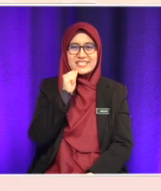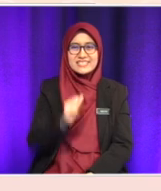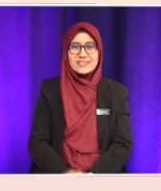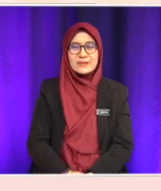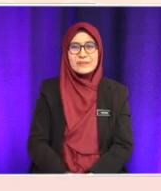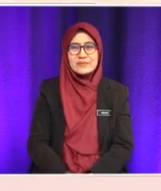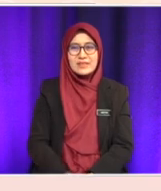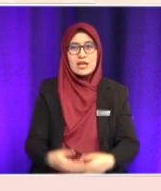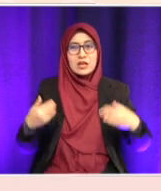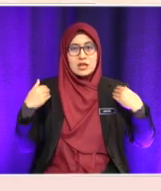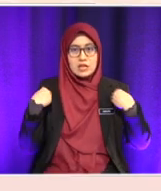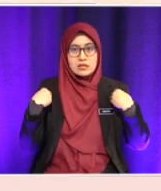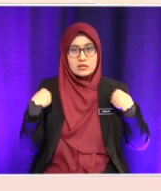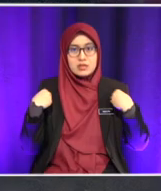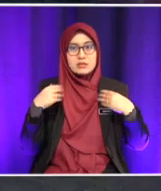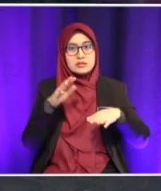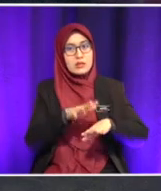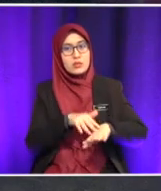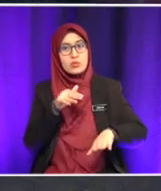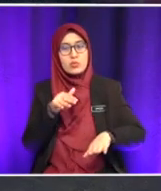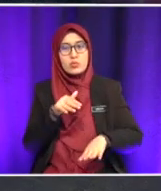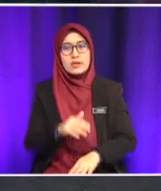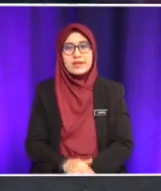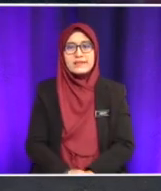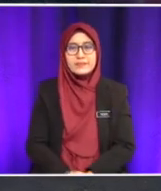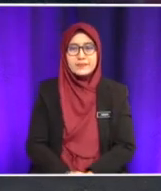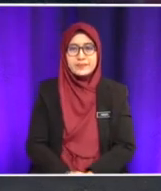sentuhan kepada anak kecil tersebut baiklah